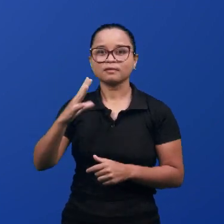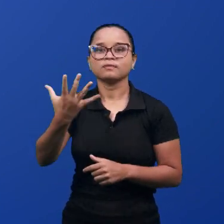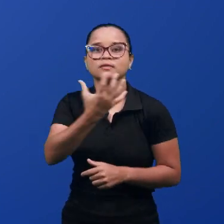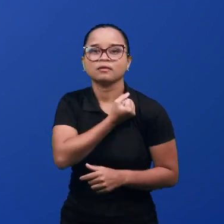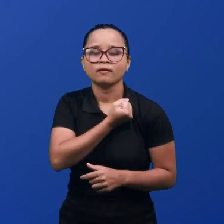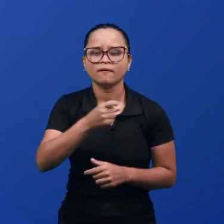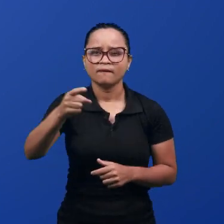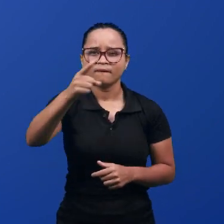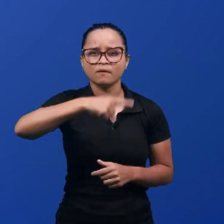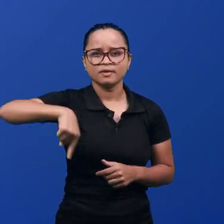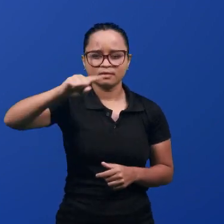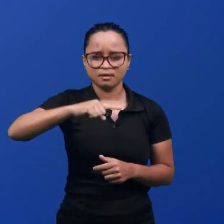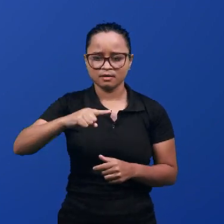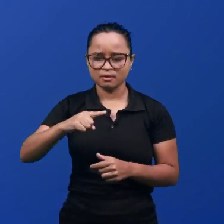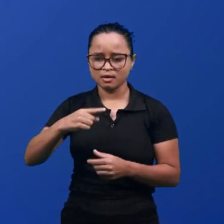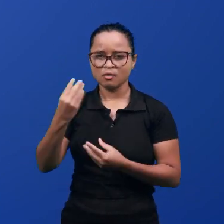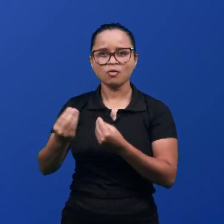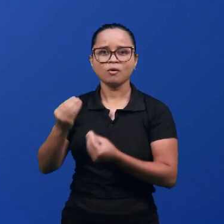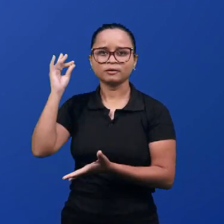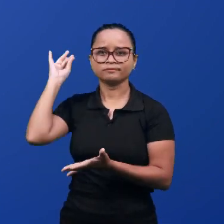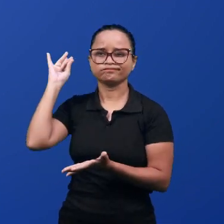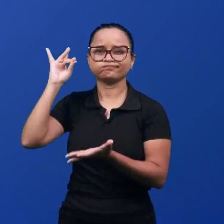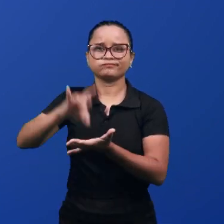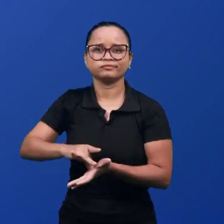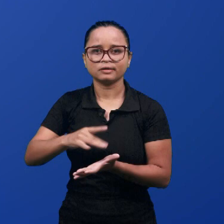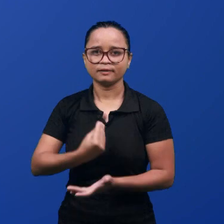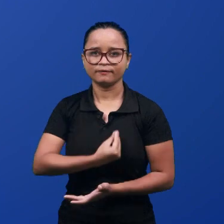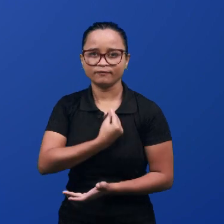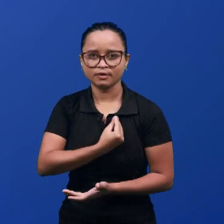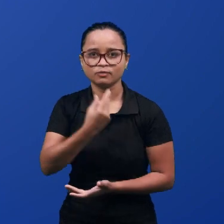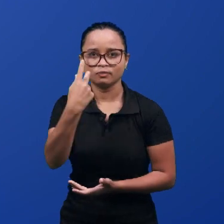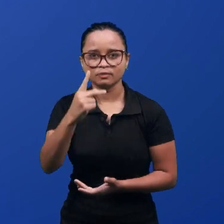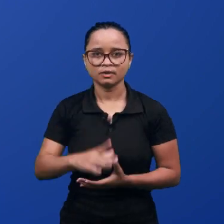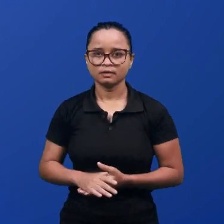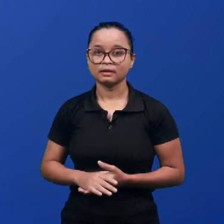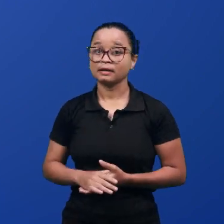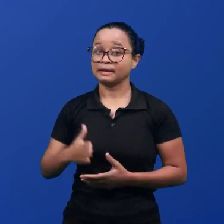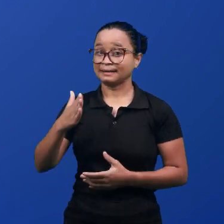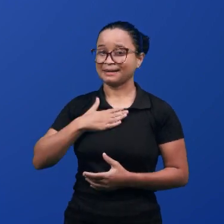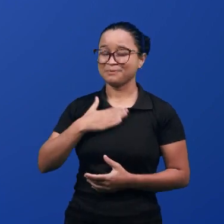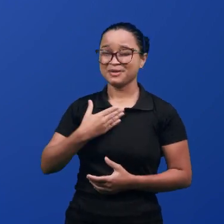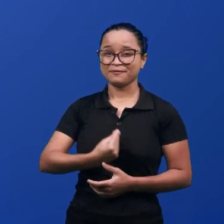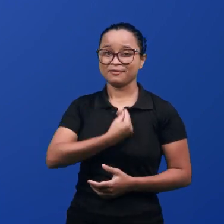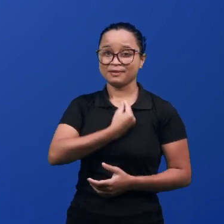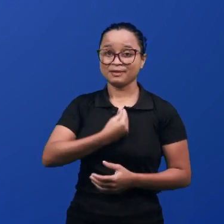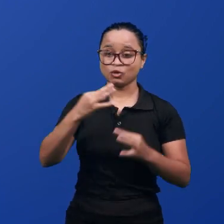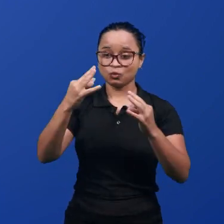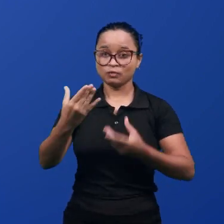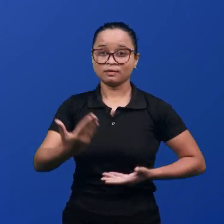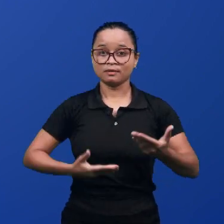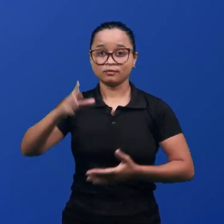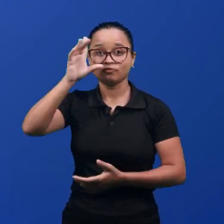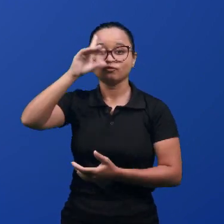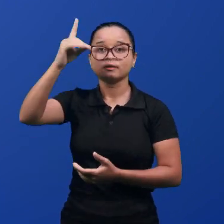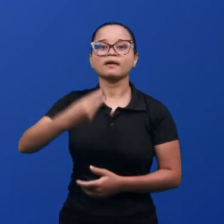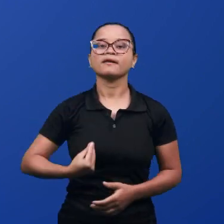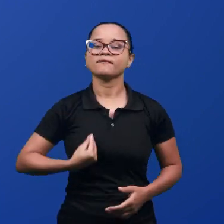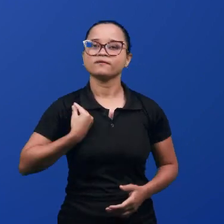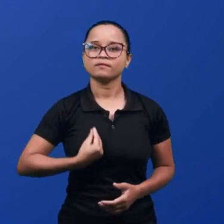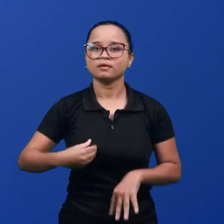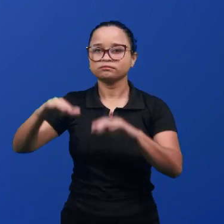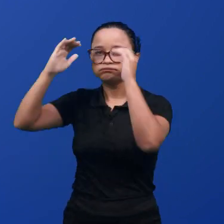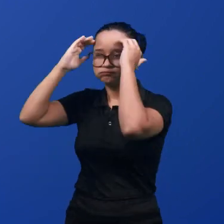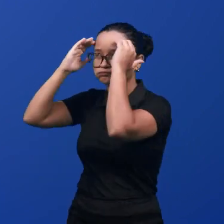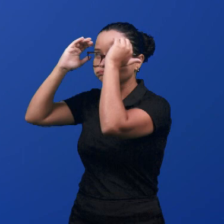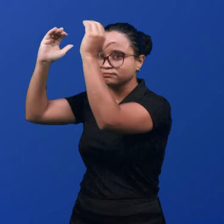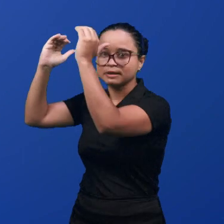Dans votre conscience du salut, qu'est-ce que vous comprenez qui va la confirmer dans votre vie? Ce qui va confirmer le salut dans ma vie, dans la vie de tous les serviteurs